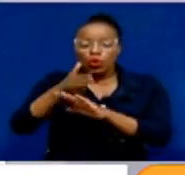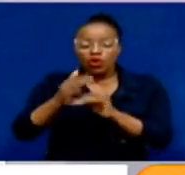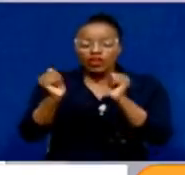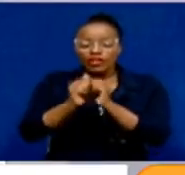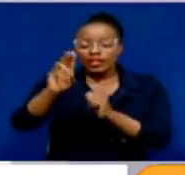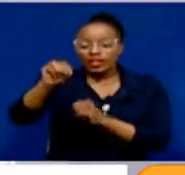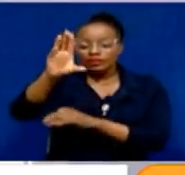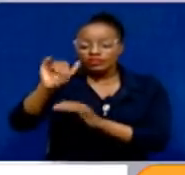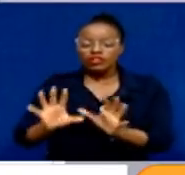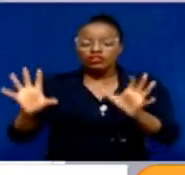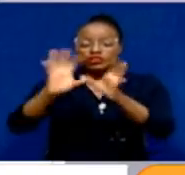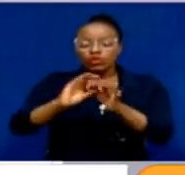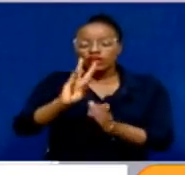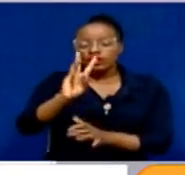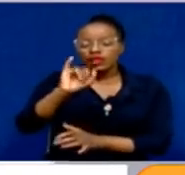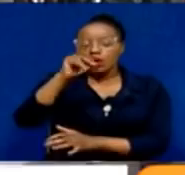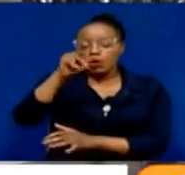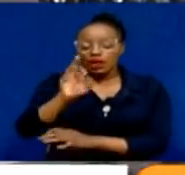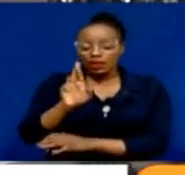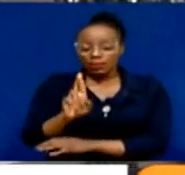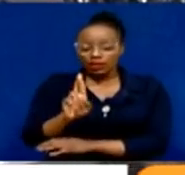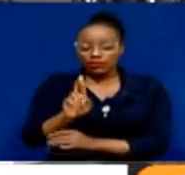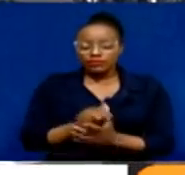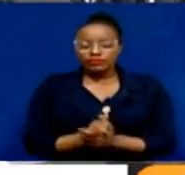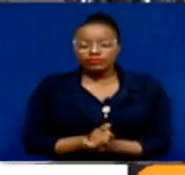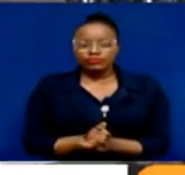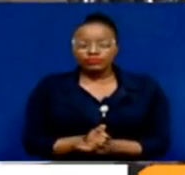wadi 10 kujiunga na chama cha Wiper.